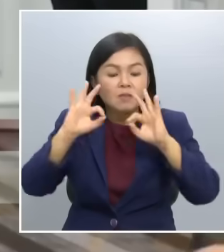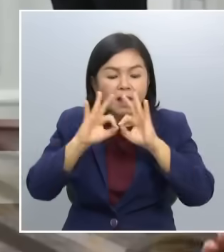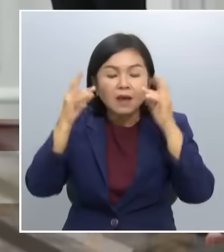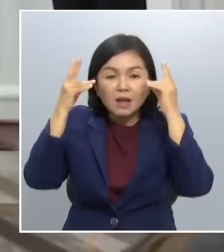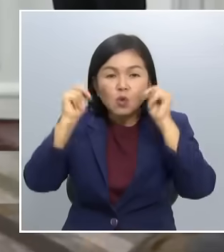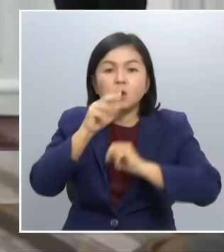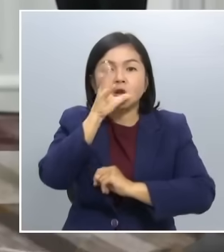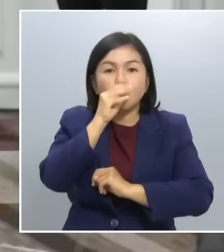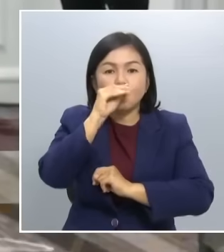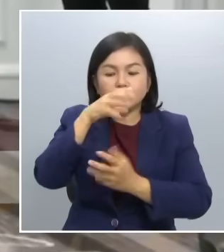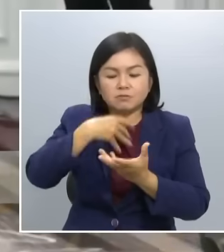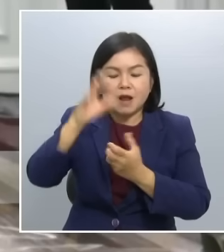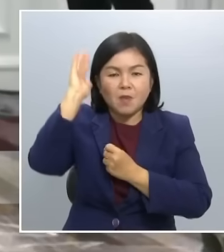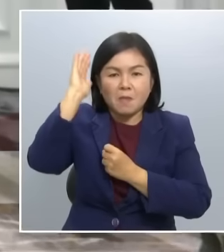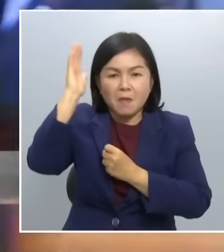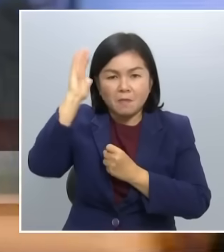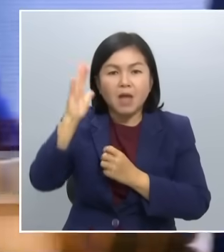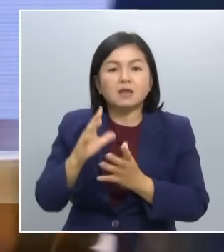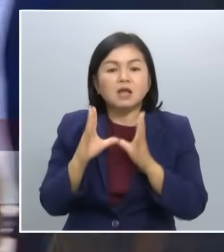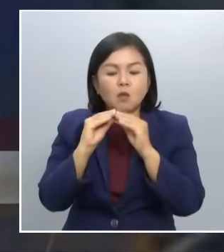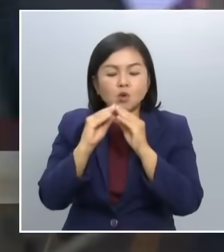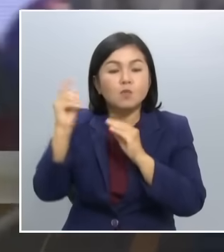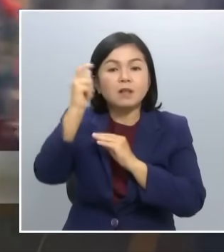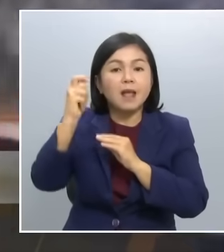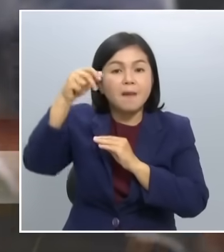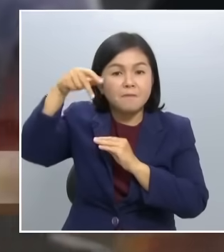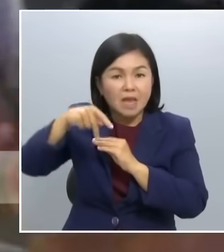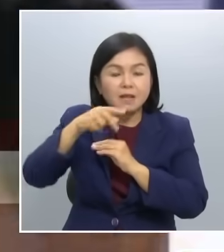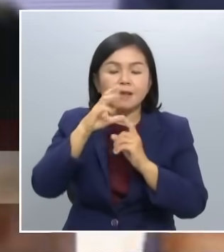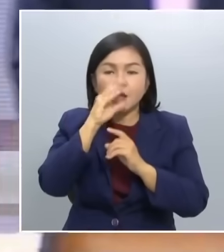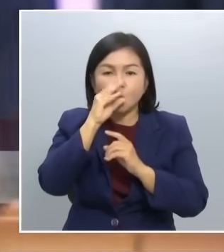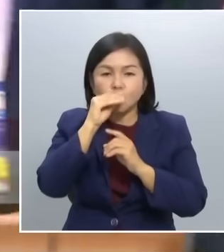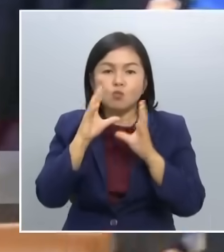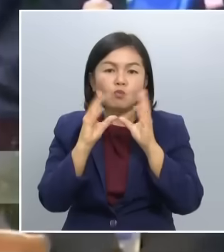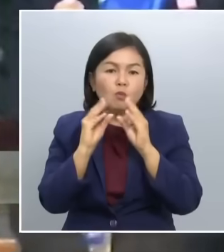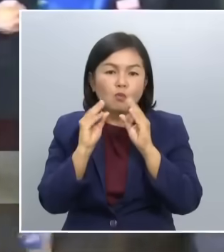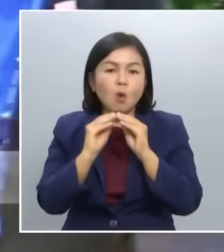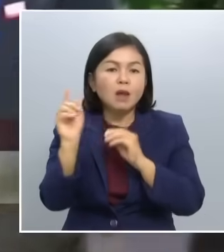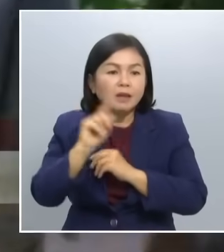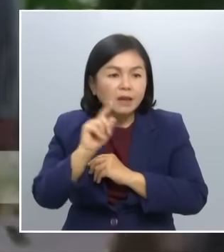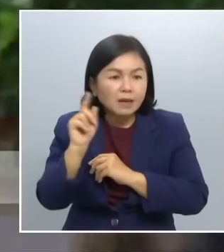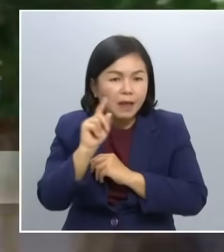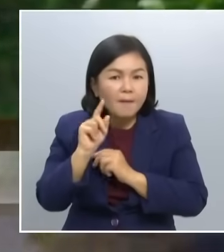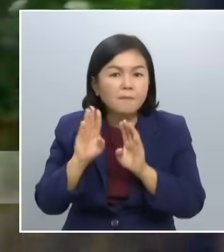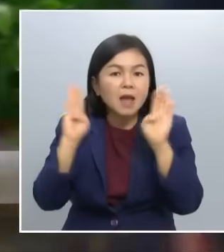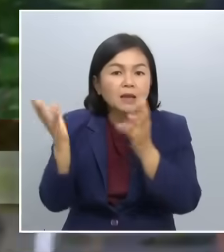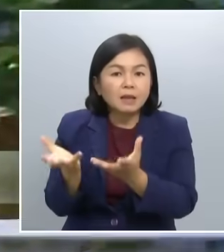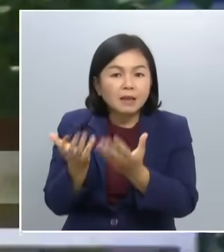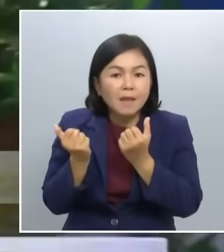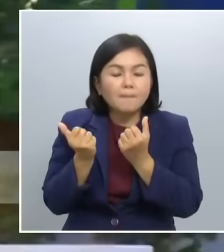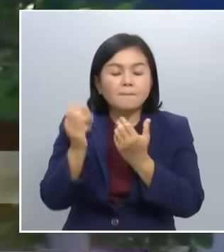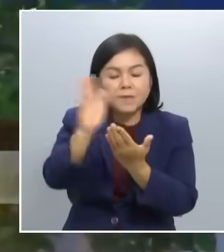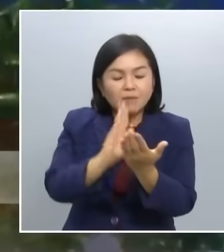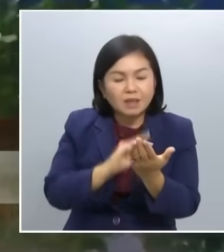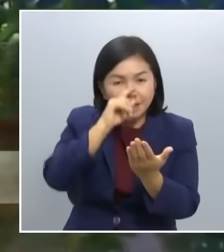ถ้อยแถลงในเวทีเอเปกครับท่านผู้ชมประเด็นหลักก็ยังเป็นประเด็นเกี่ยวกับการเปิดรับประเทศไทยต